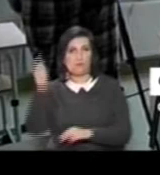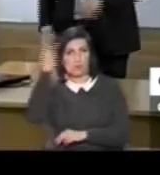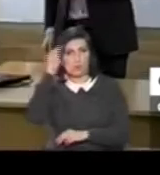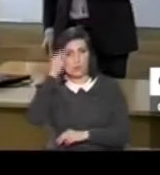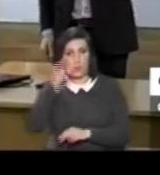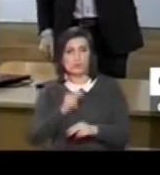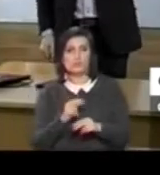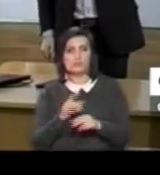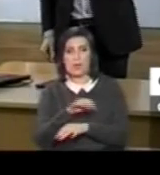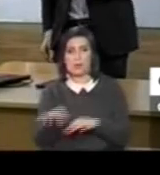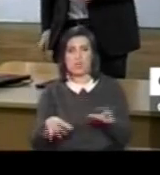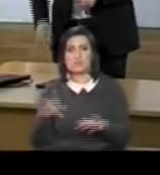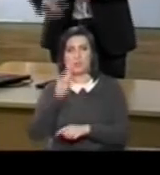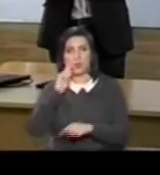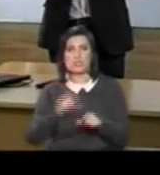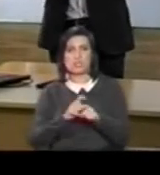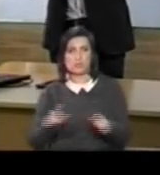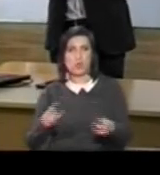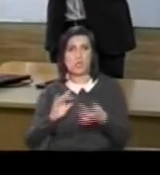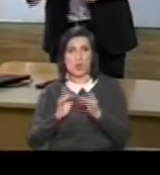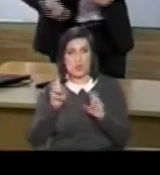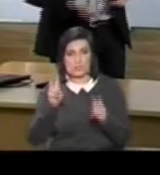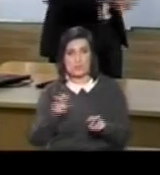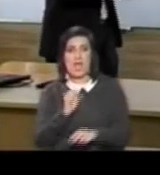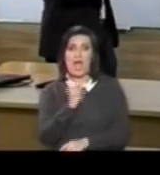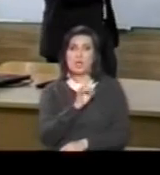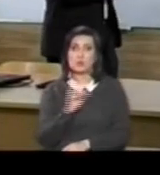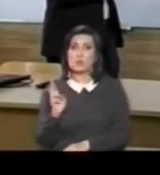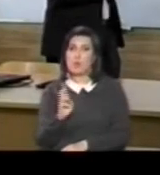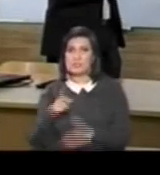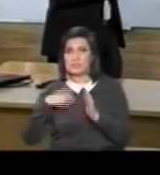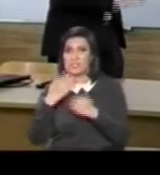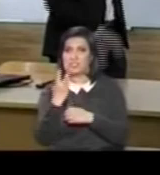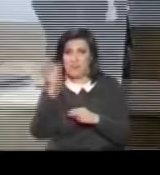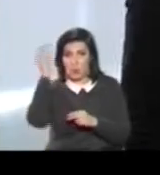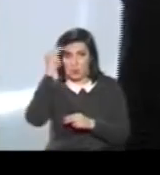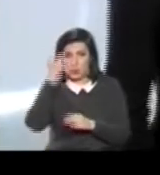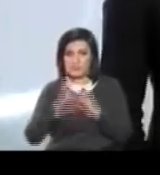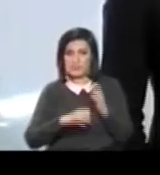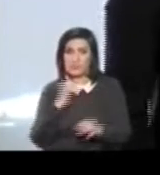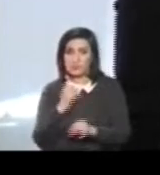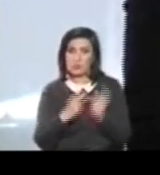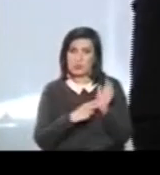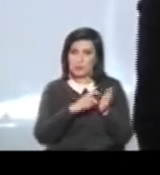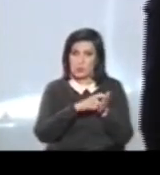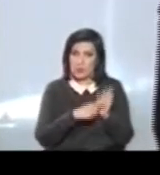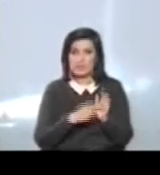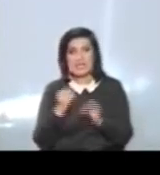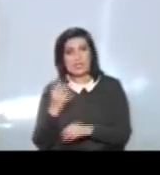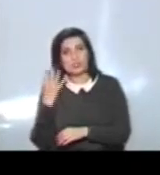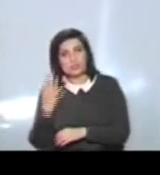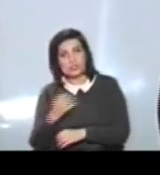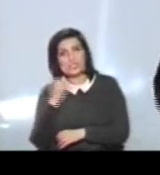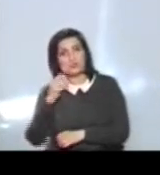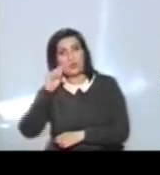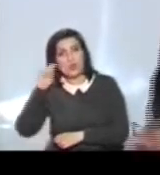уроків для учнів за проєктом «Всеукраїнська школа онлайн». Артур Борисович візняв уже 2 уроки із всесвітньої історії для 7 класу та 4